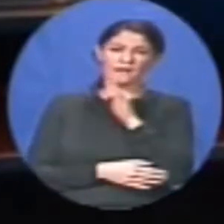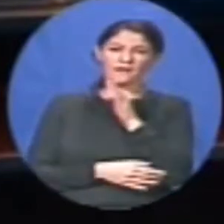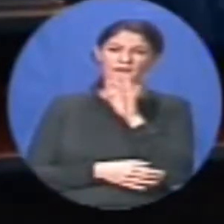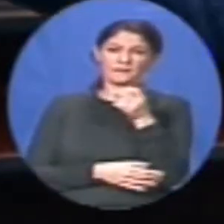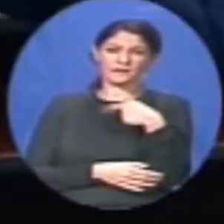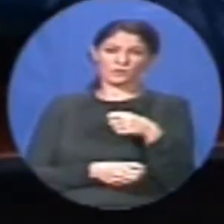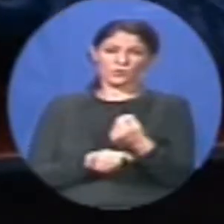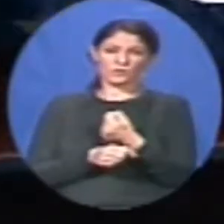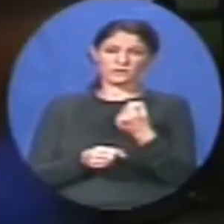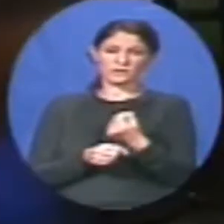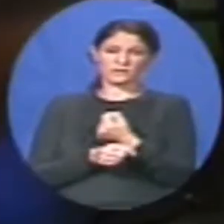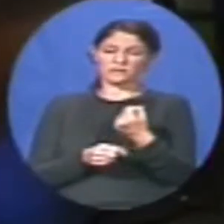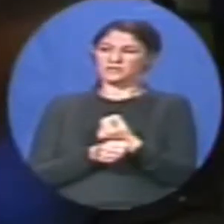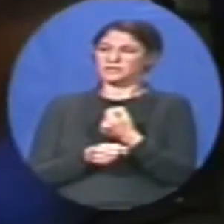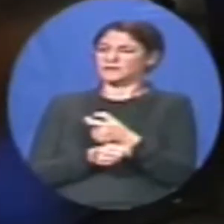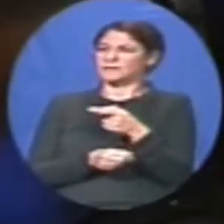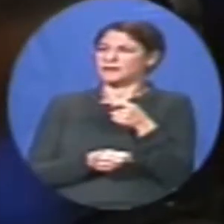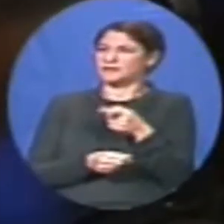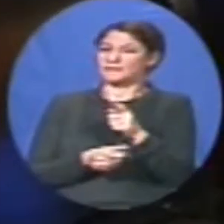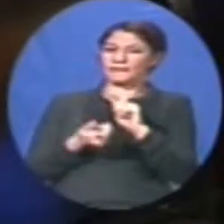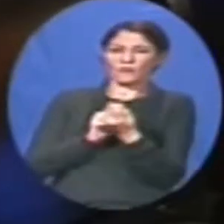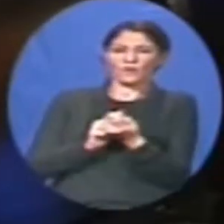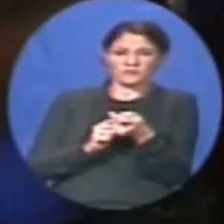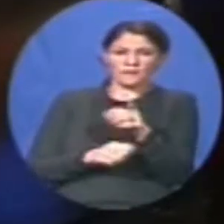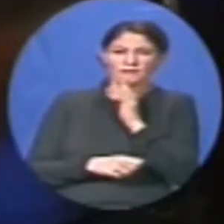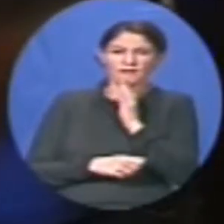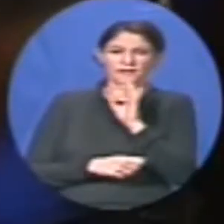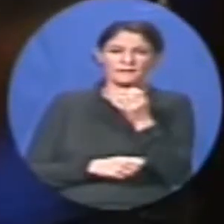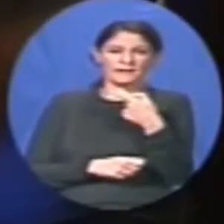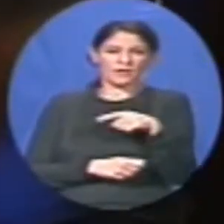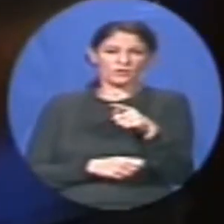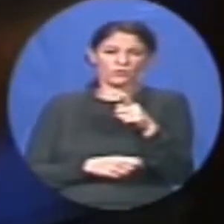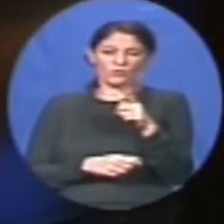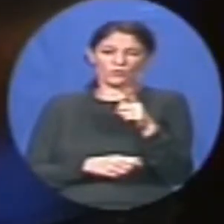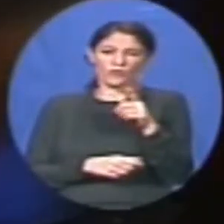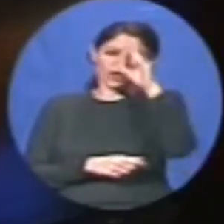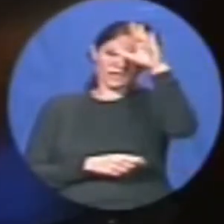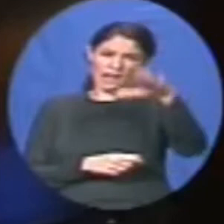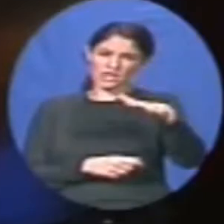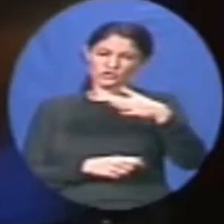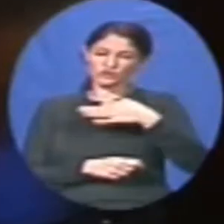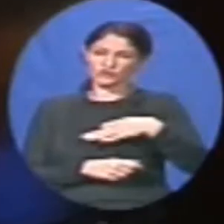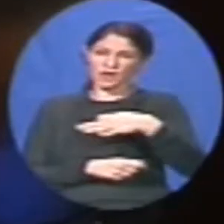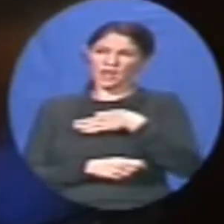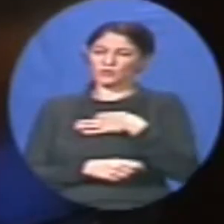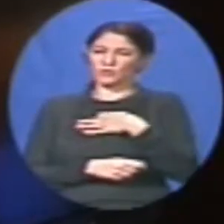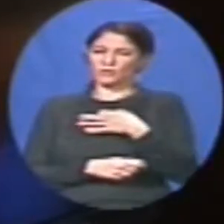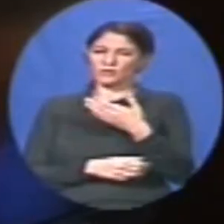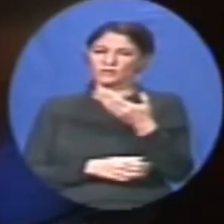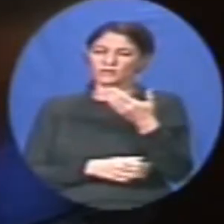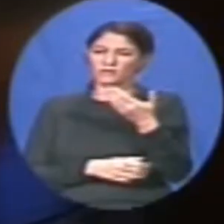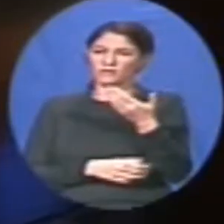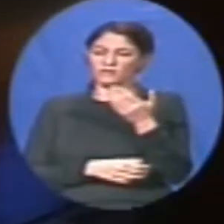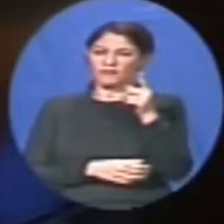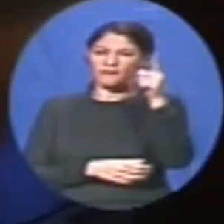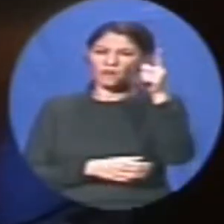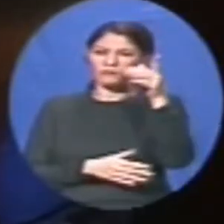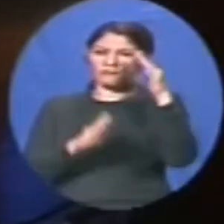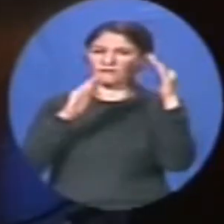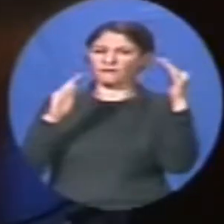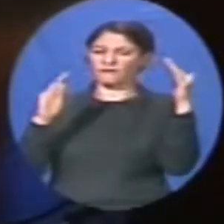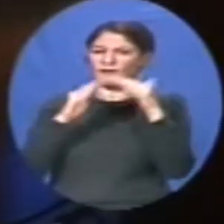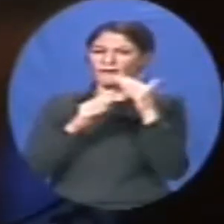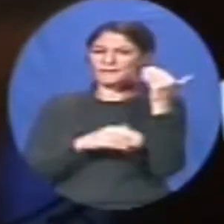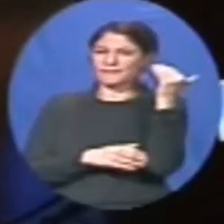שני, יש לנו ילד מעבר לים, ואנחנו מעודכנים בפייסבוק, מה הוא עושה, ומדברים איתו 3 פעמים ביום, זה לא היה לפני 20-30 שנה. גם לא רק מעבר לים,